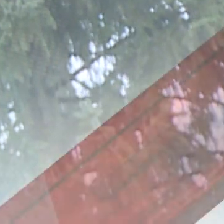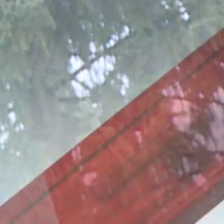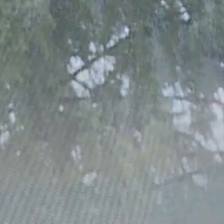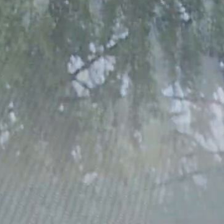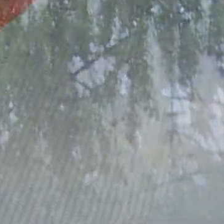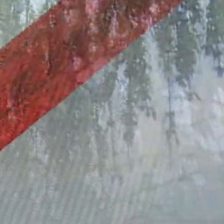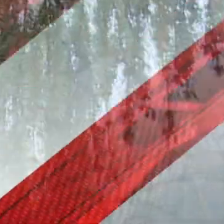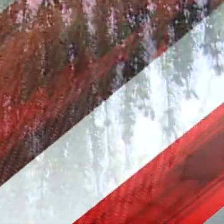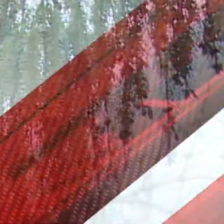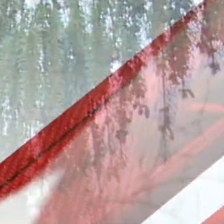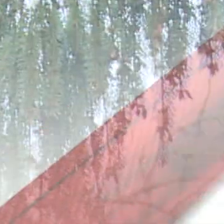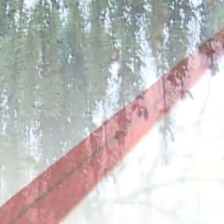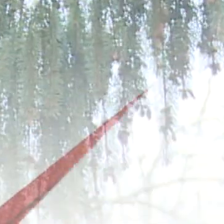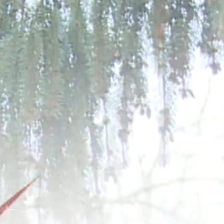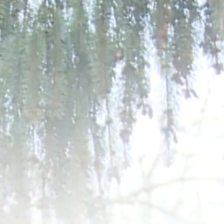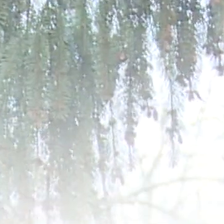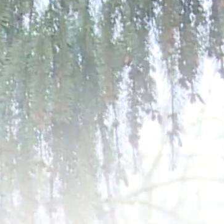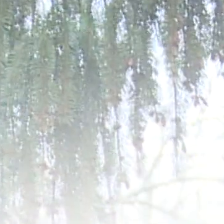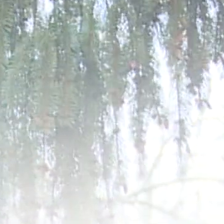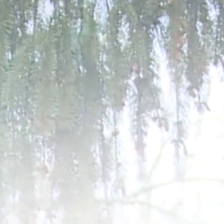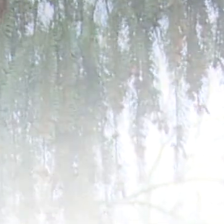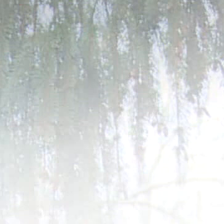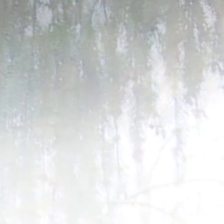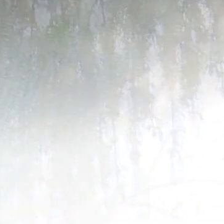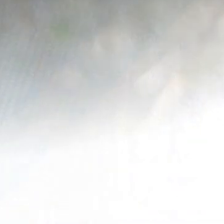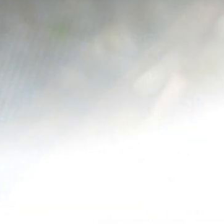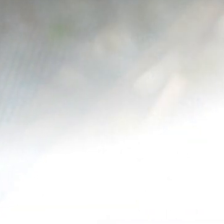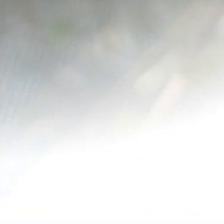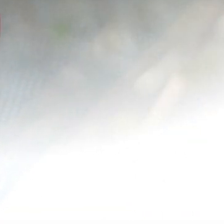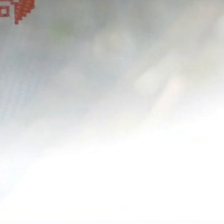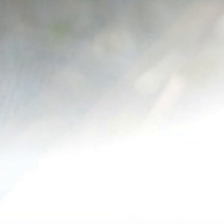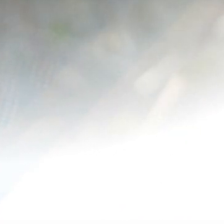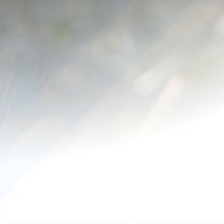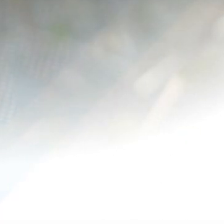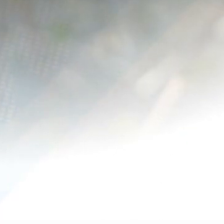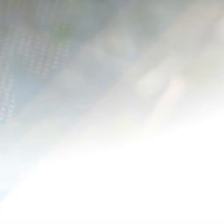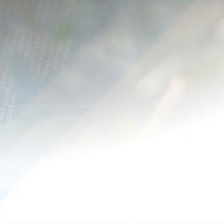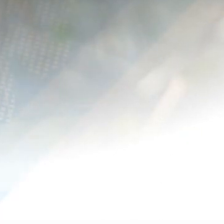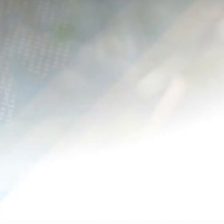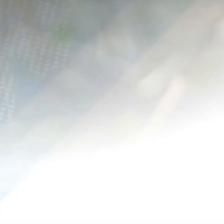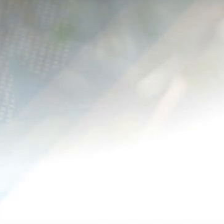21:58. Светловый день у параўнанні с понеделком поменьшится на 1 хвилину и складе